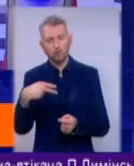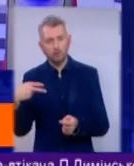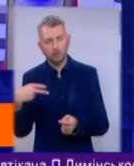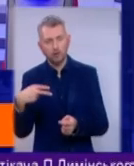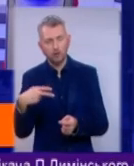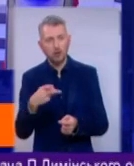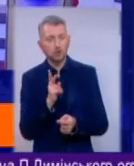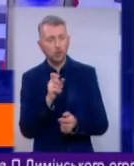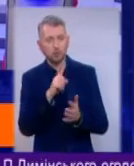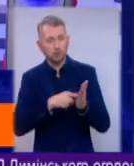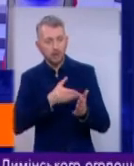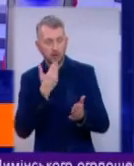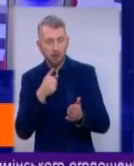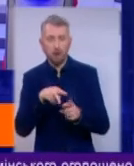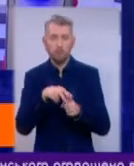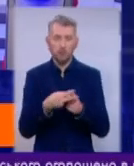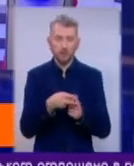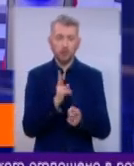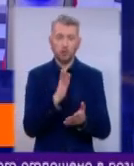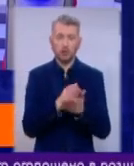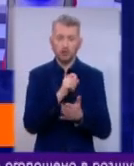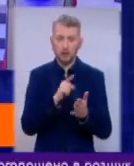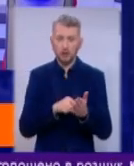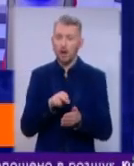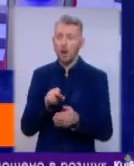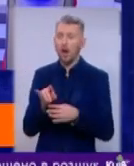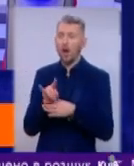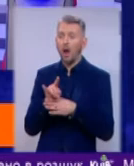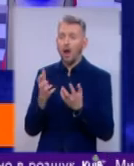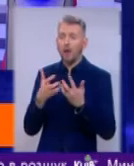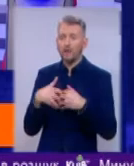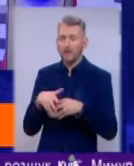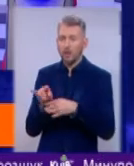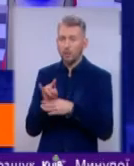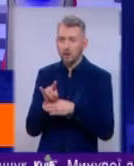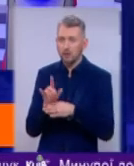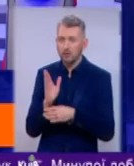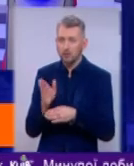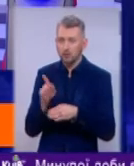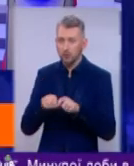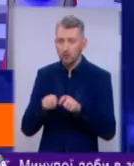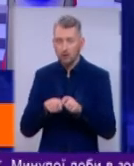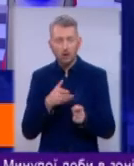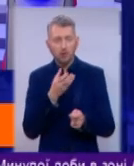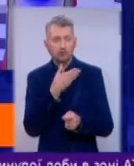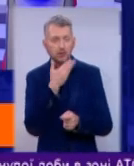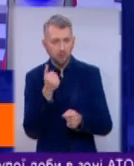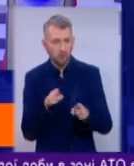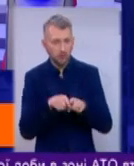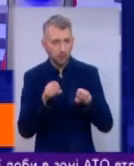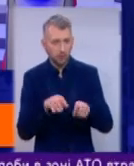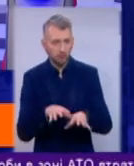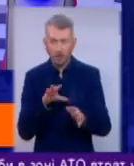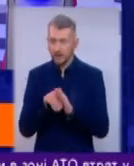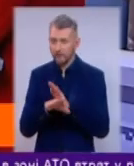до яких нема питань, а половина таких, до яких проблем. Поліграф будуть проходити? Ну, наразі ще немає рішення про те, що вони будуть проходити поліграф. Не